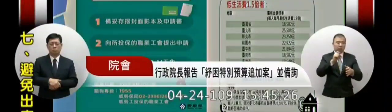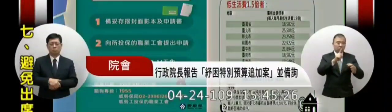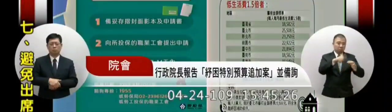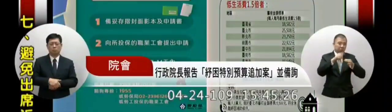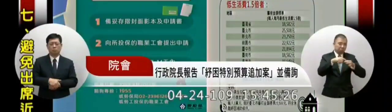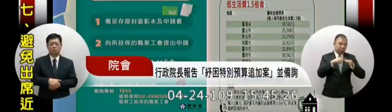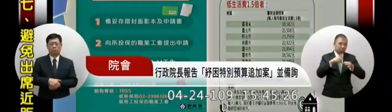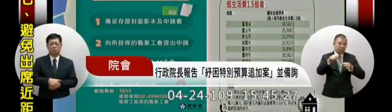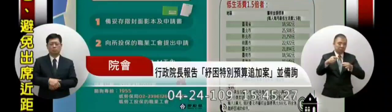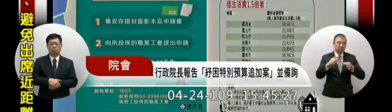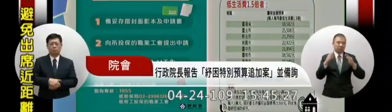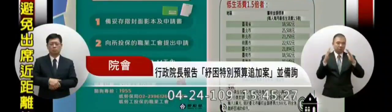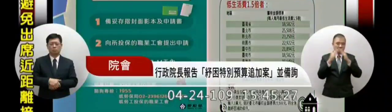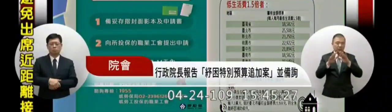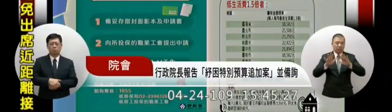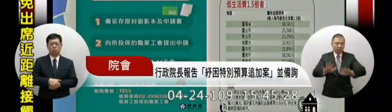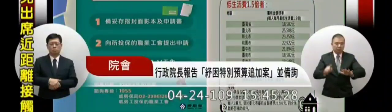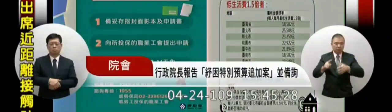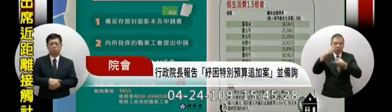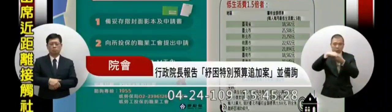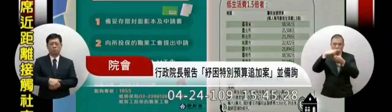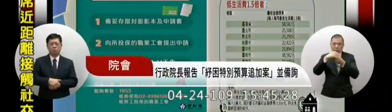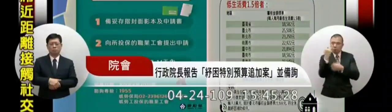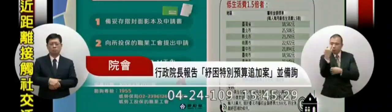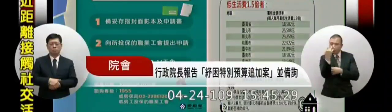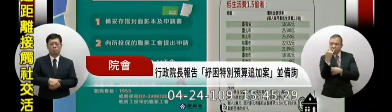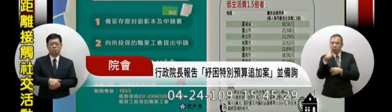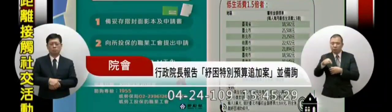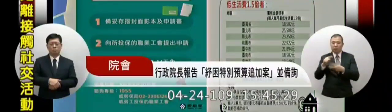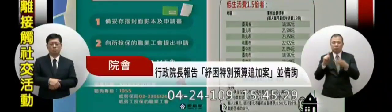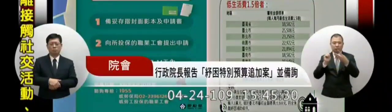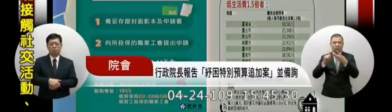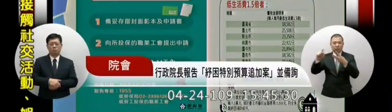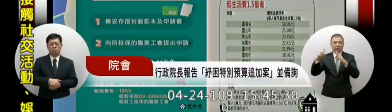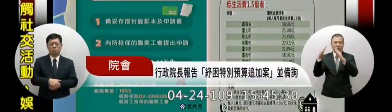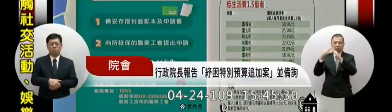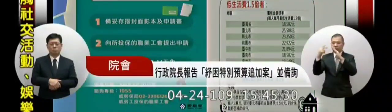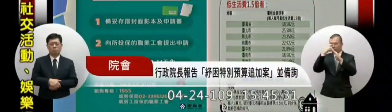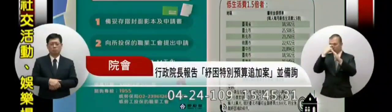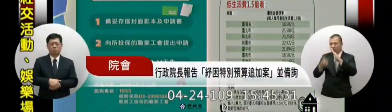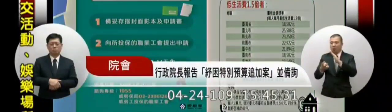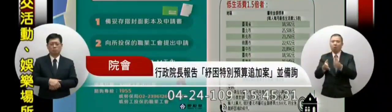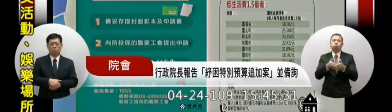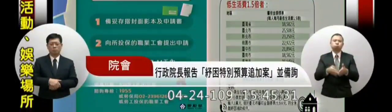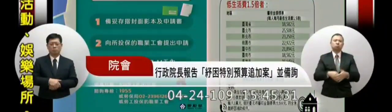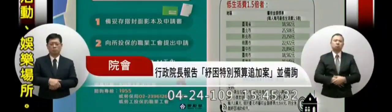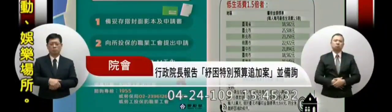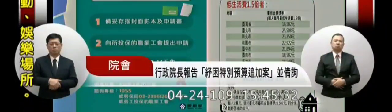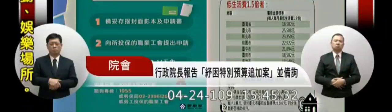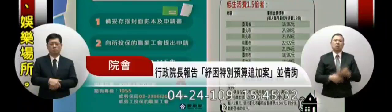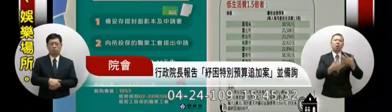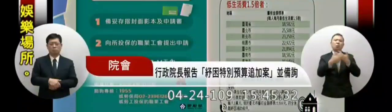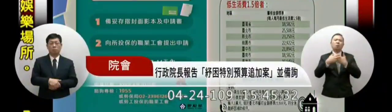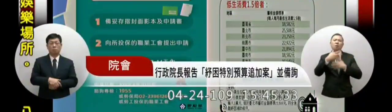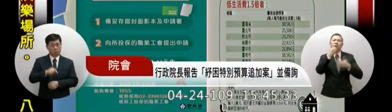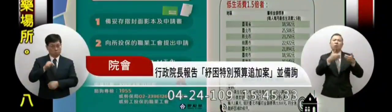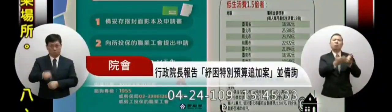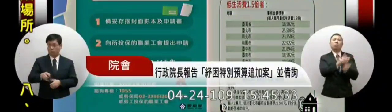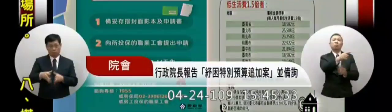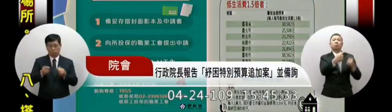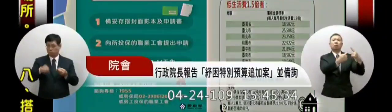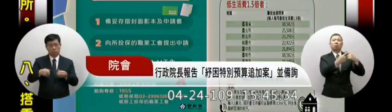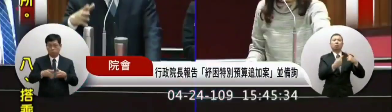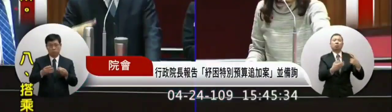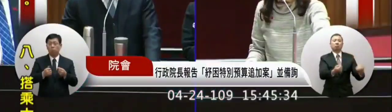款加收入，而且还要到家里去访视嘛。这个卫福部都在。 这一个不